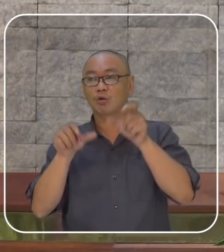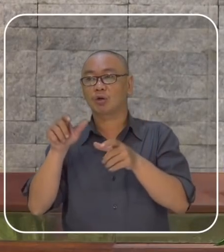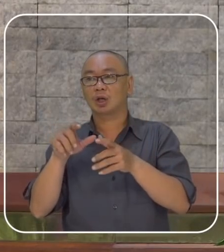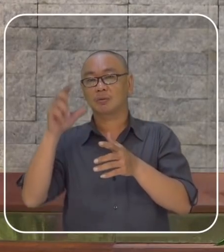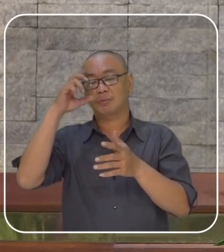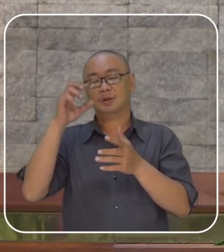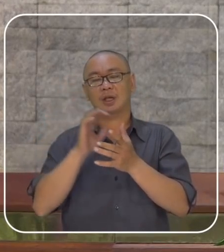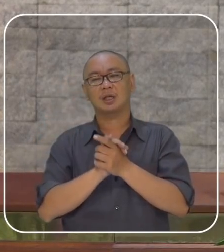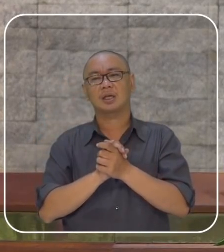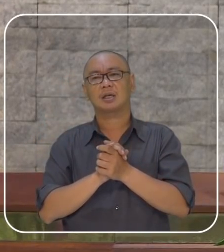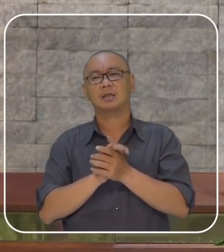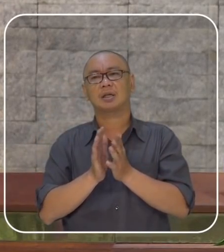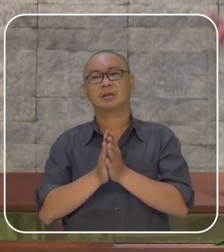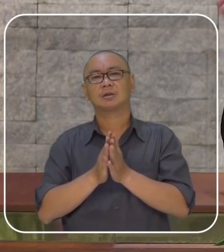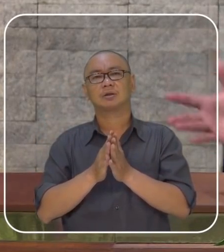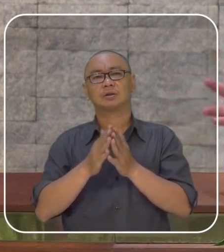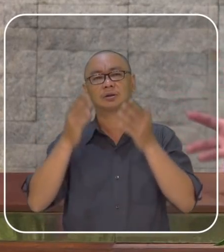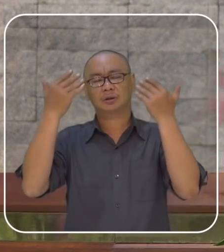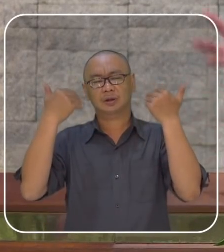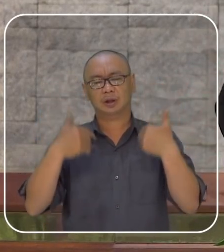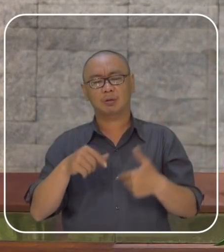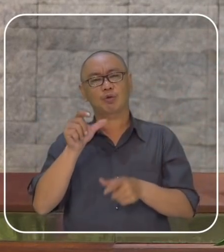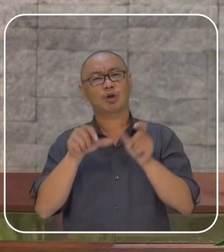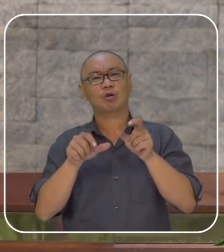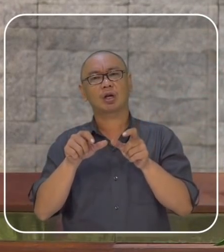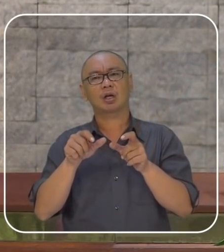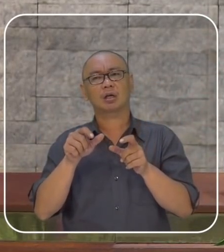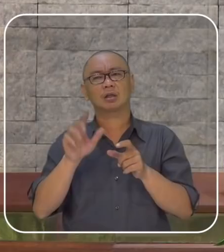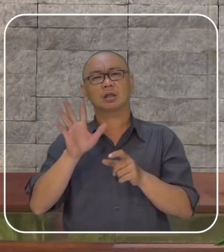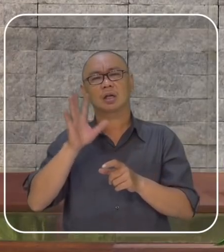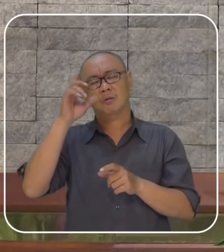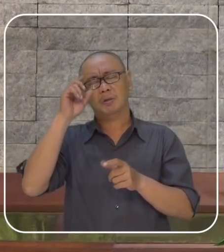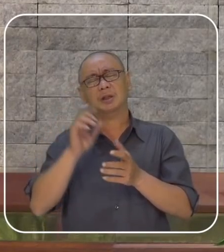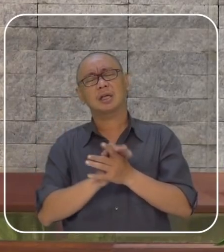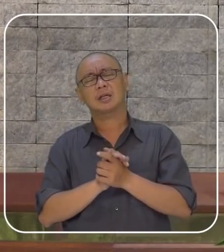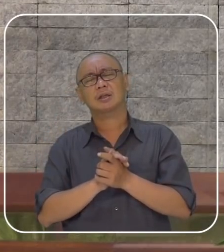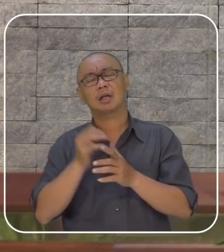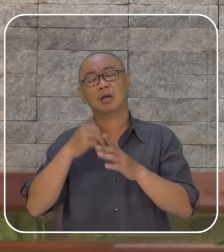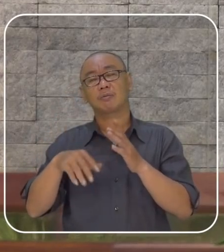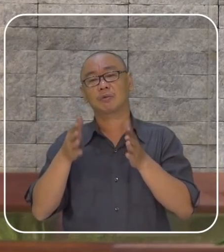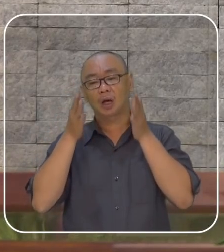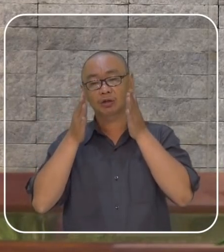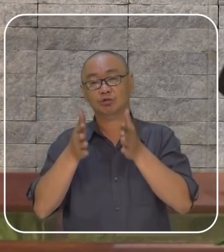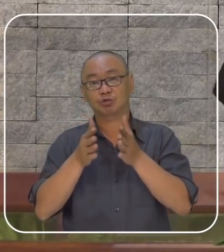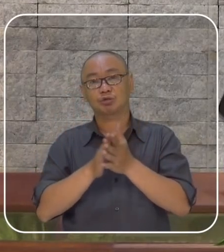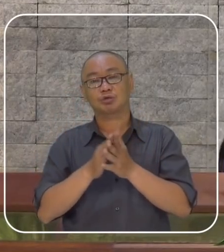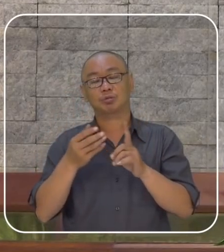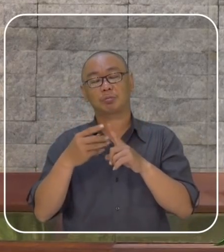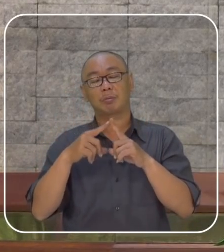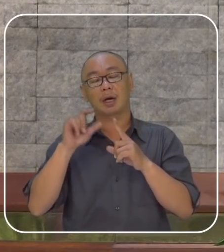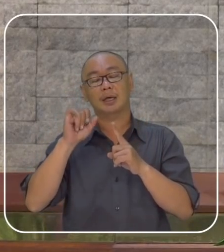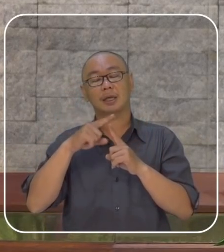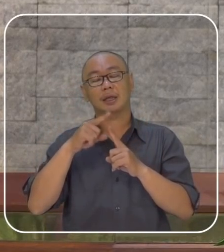yang percaya dan sikap daripada orang-orang yang tidak percaya di dalam kasus penyucian Bait Allah itu. Yang pertama,